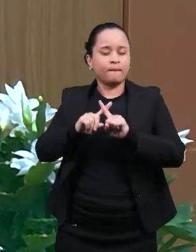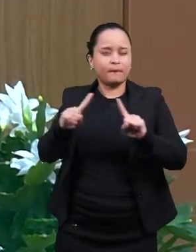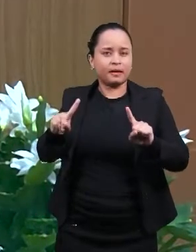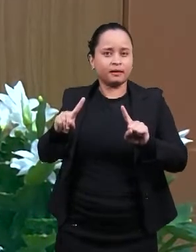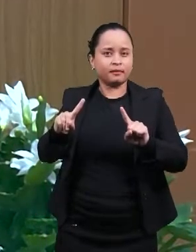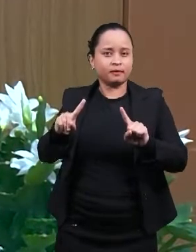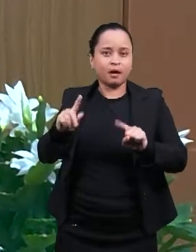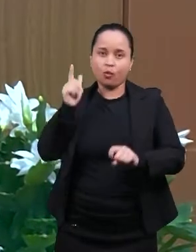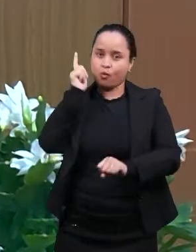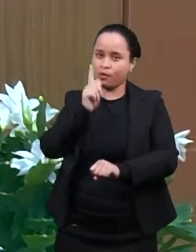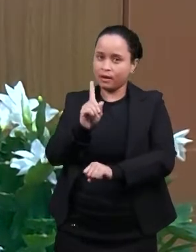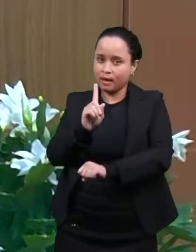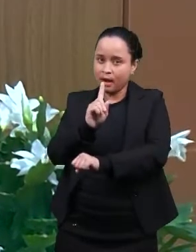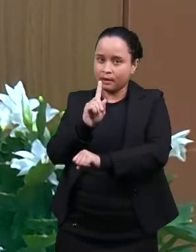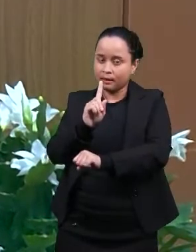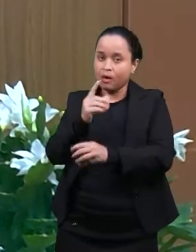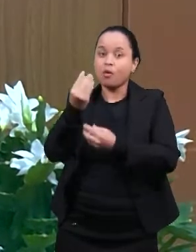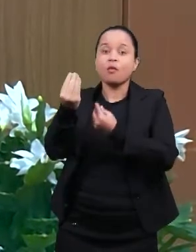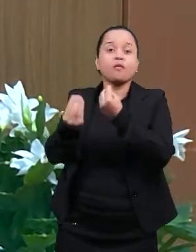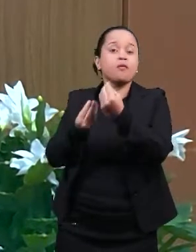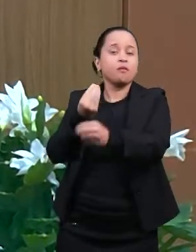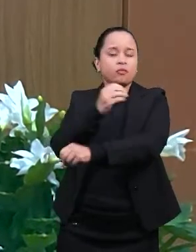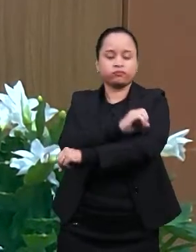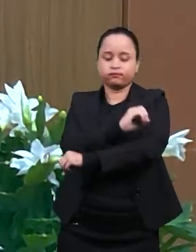врата, закройте двери.